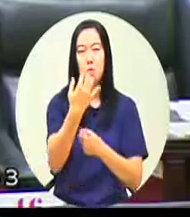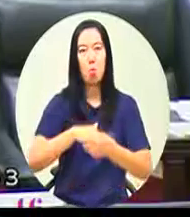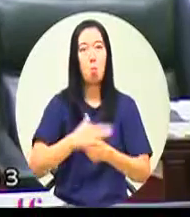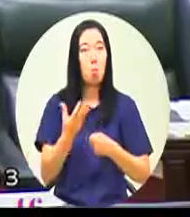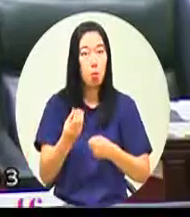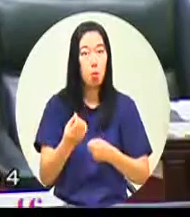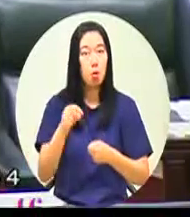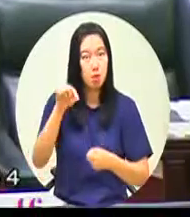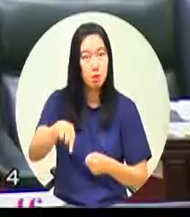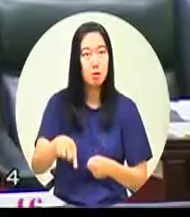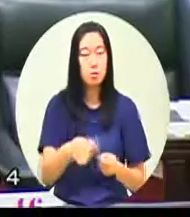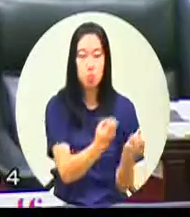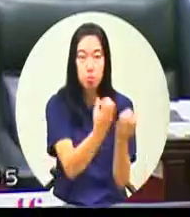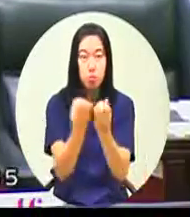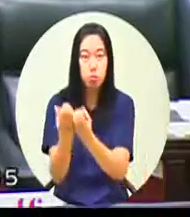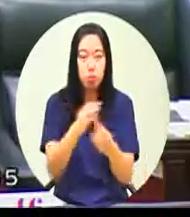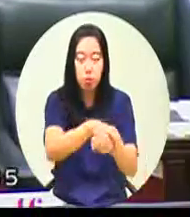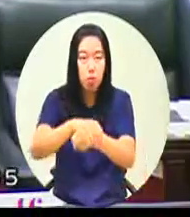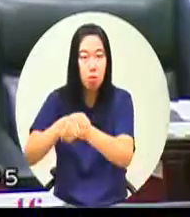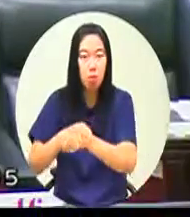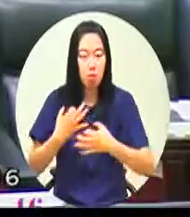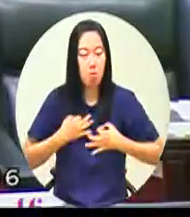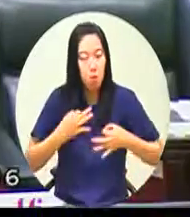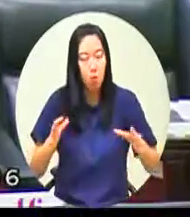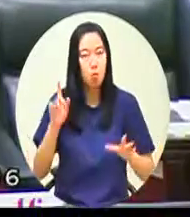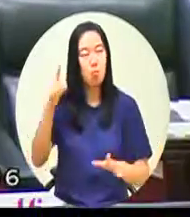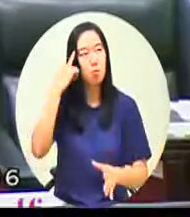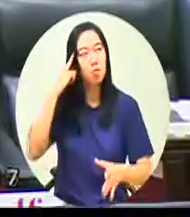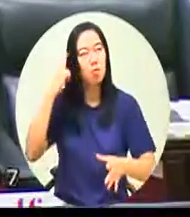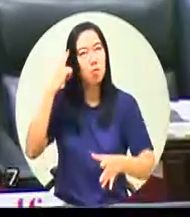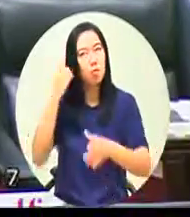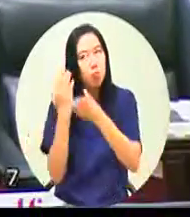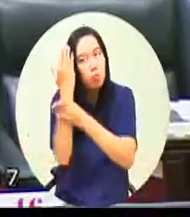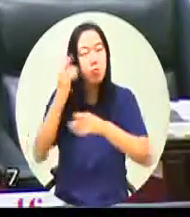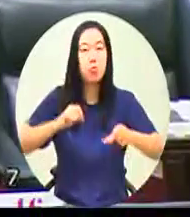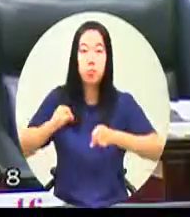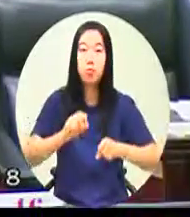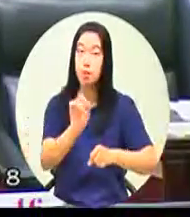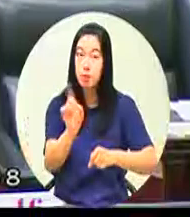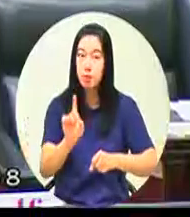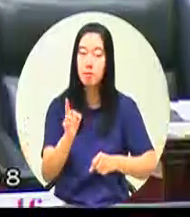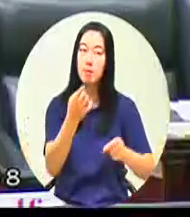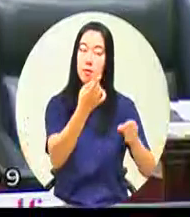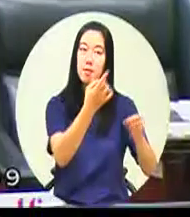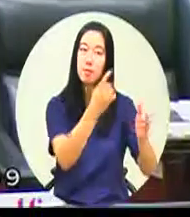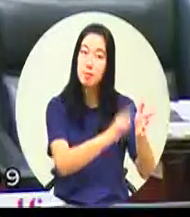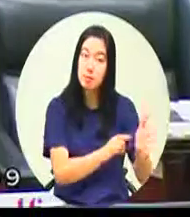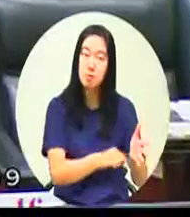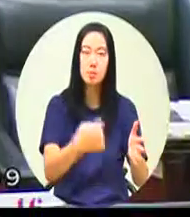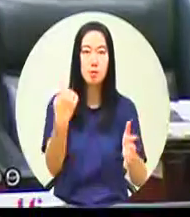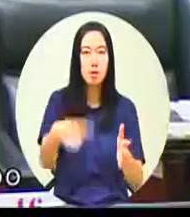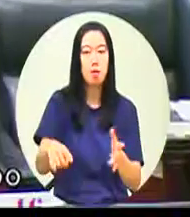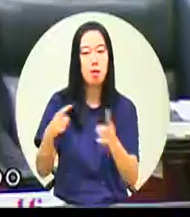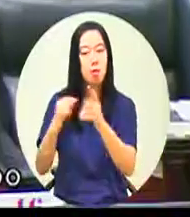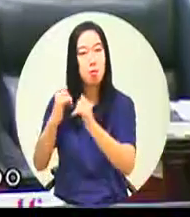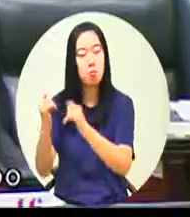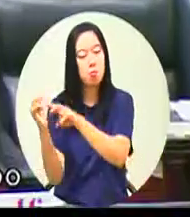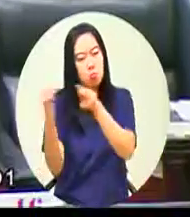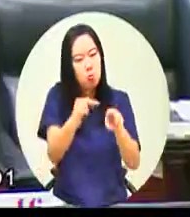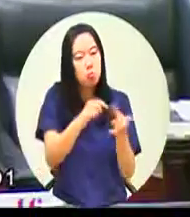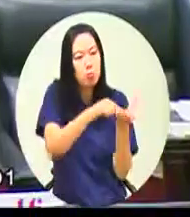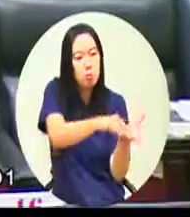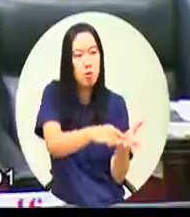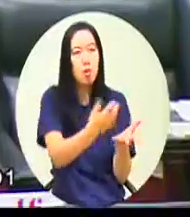这個问题是毋是爱研究出一套简单，啊，搁卖互百姓讲伊会申请无